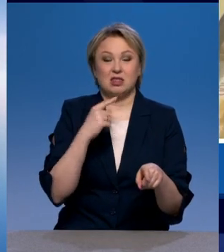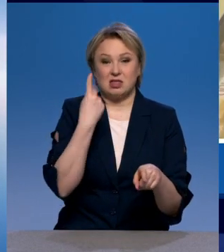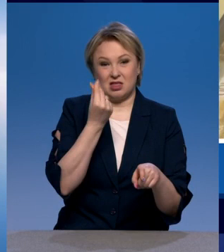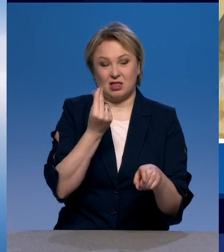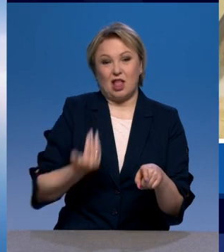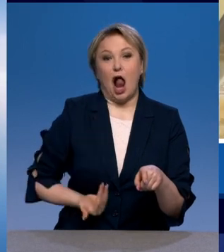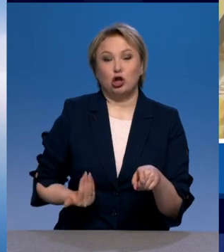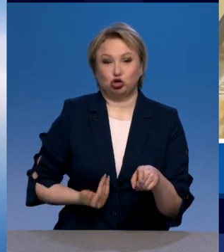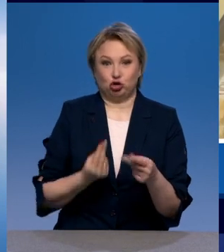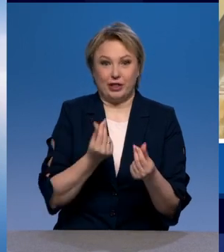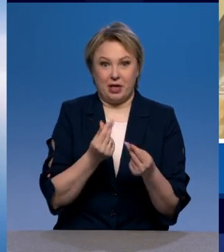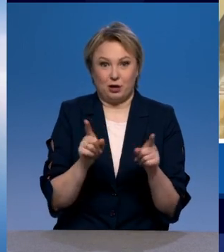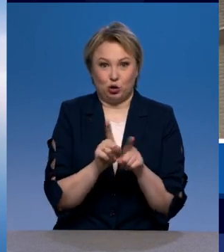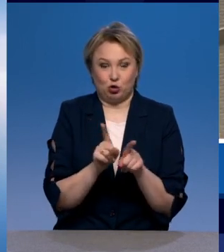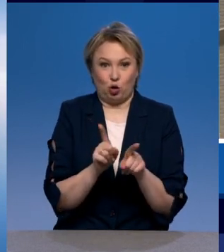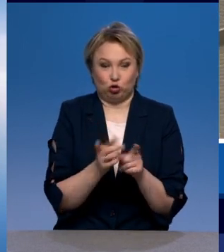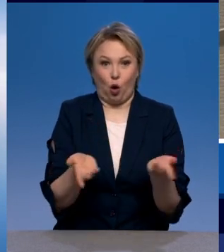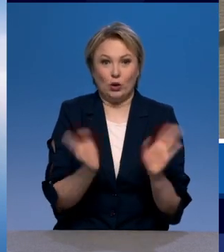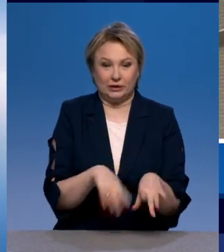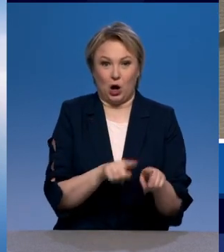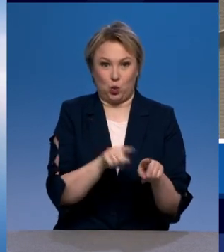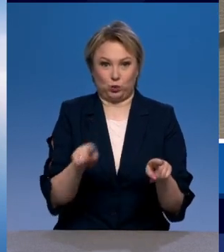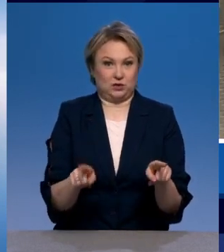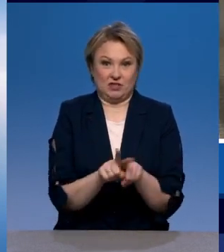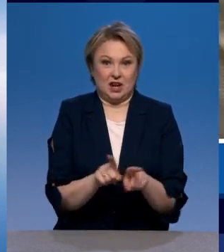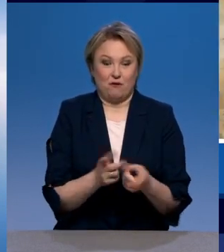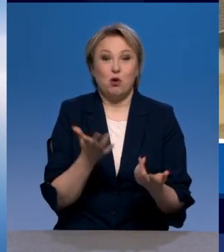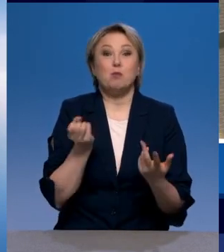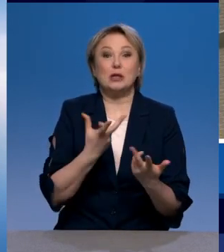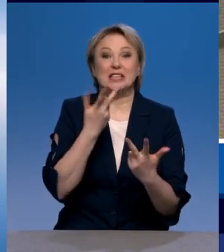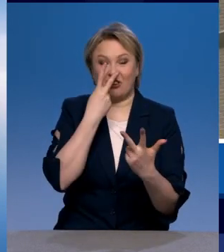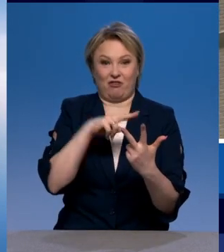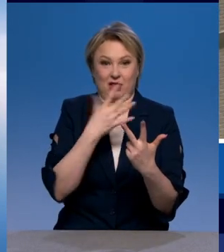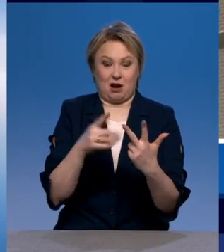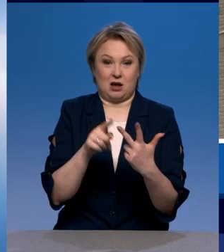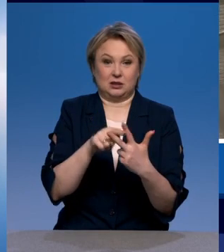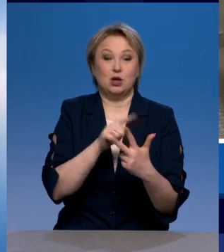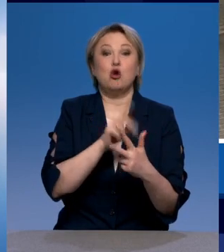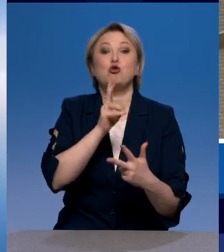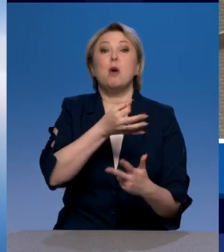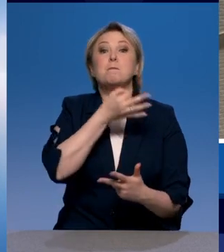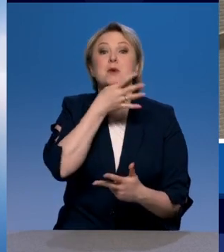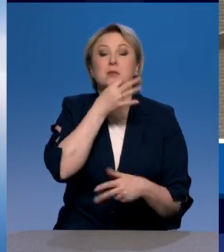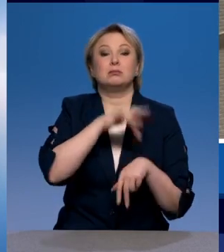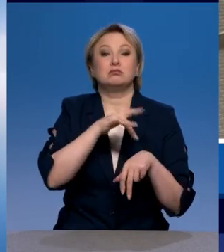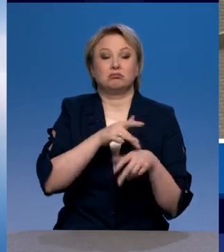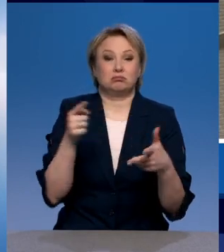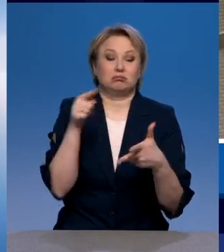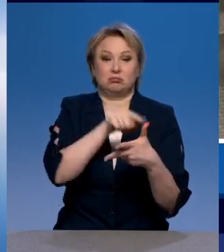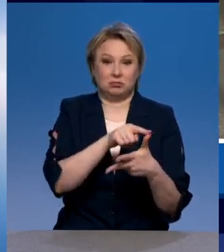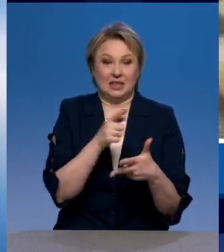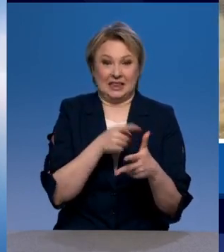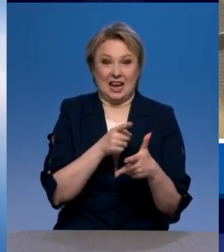вполне вероятно, приверженцы этой третьей формы, это будут самые прозрачные налогоплательщики. Это люди,